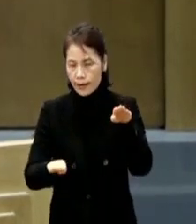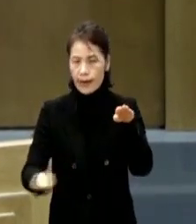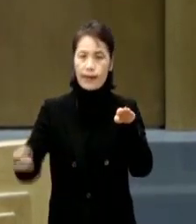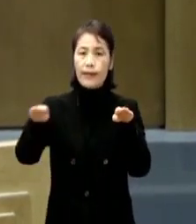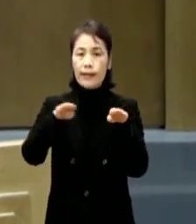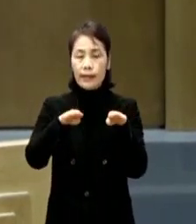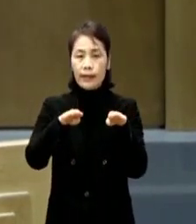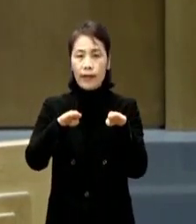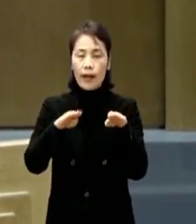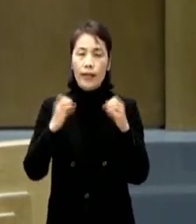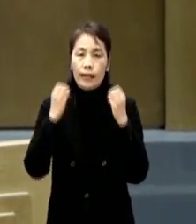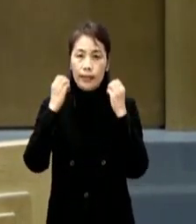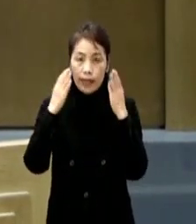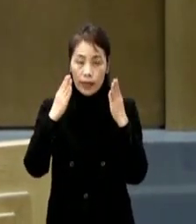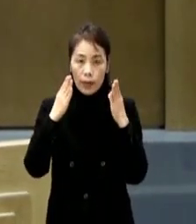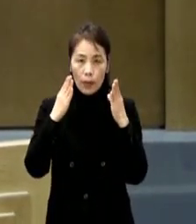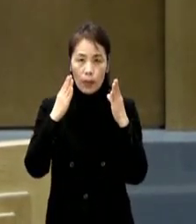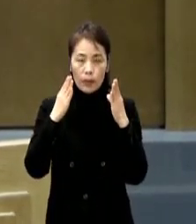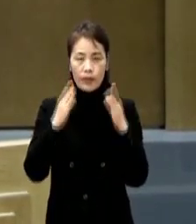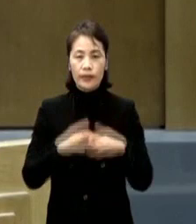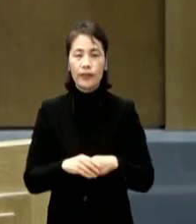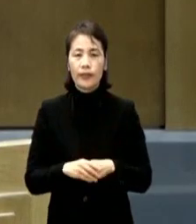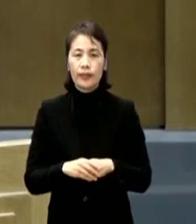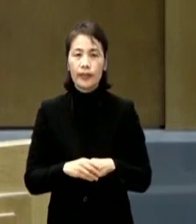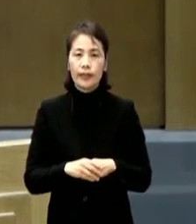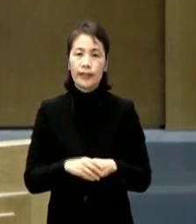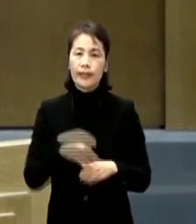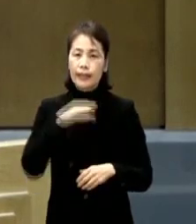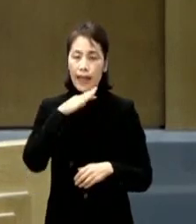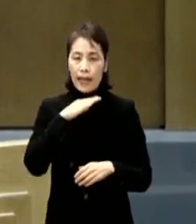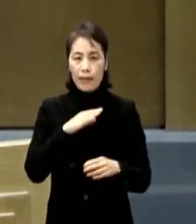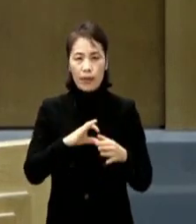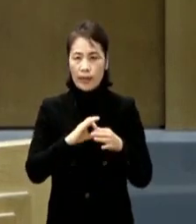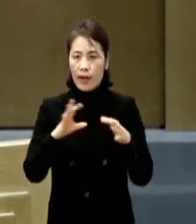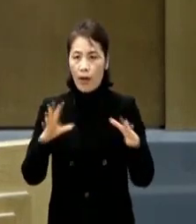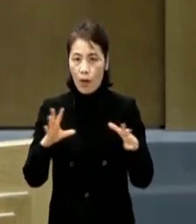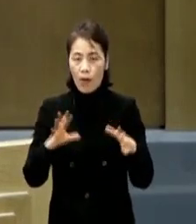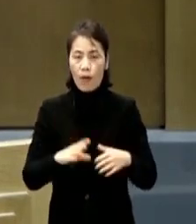세대에 새로운 기회의 사다리를 놓겠습니다.